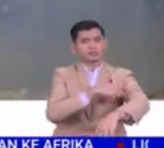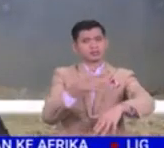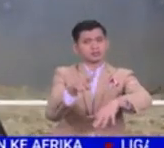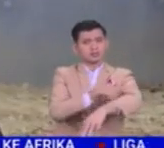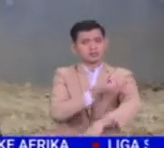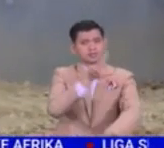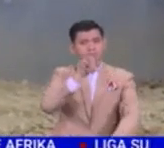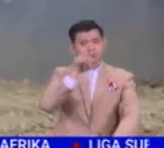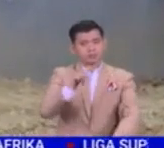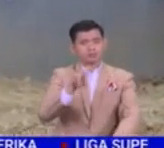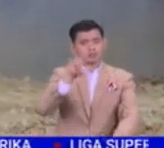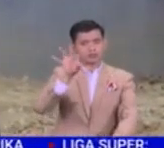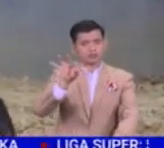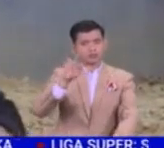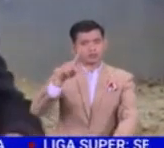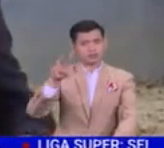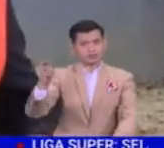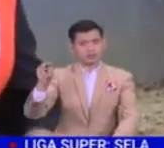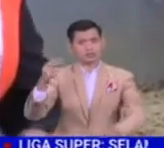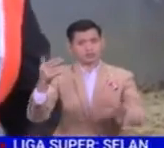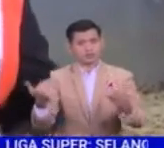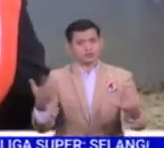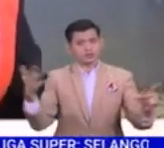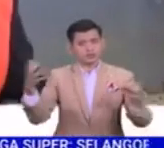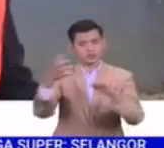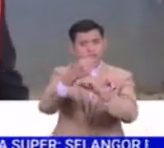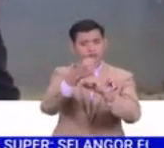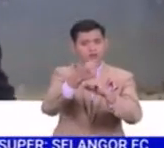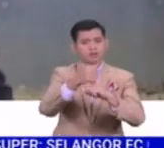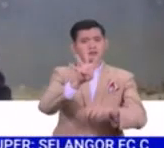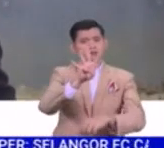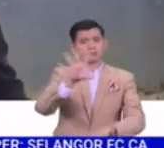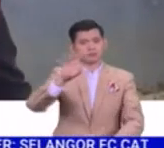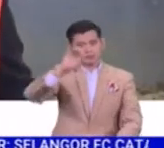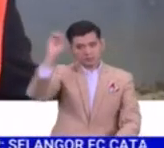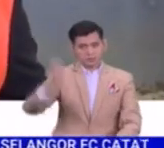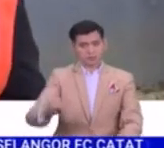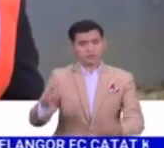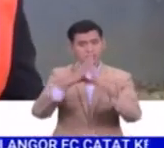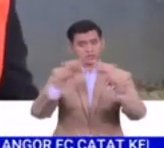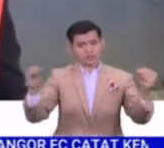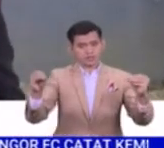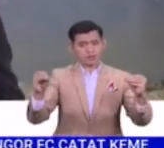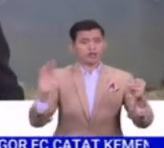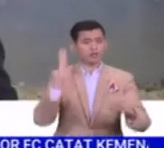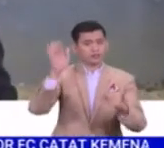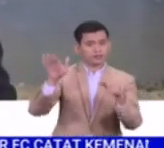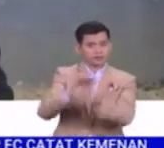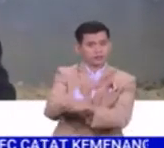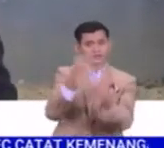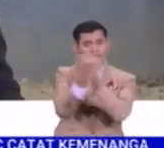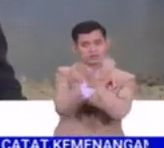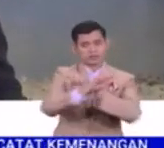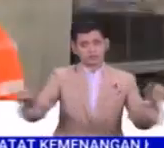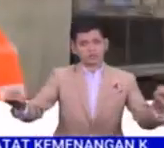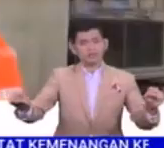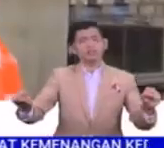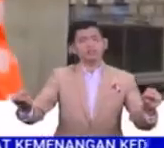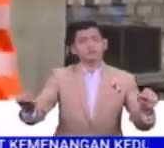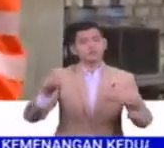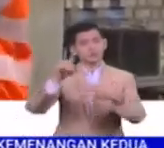3.9 km ini kini mencapai status 45% dan dijangka siap sepenuhnya pada Mei tahun